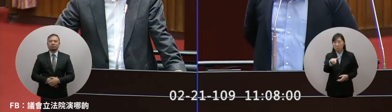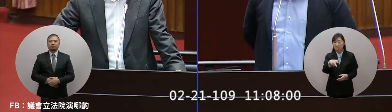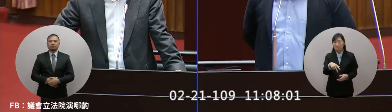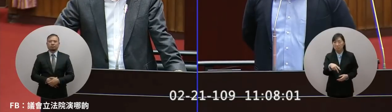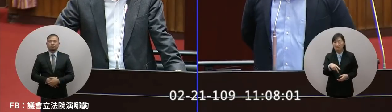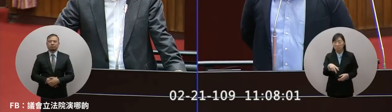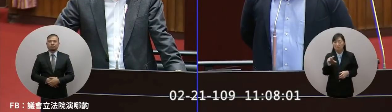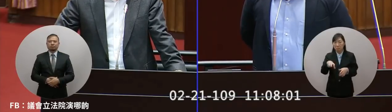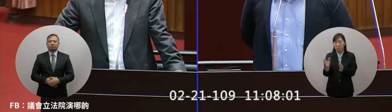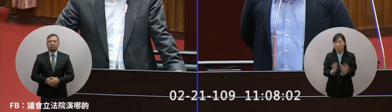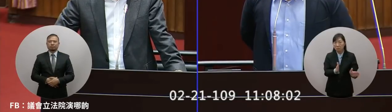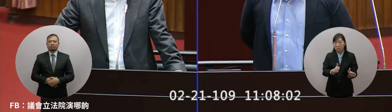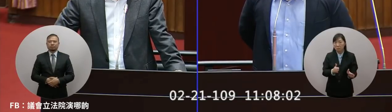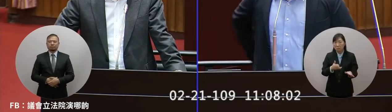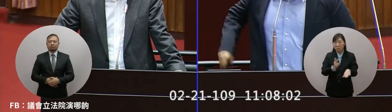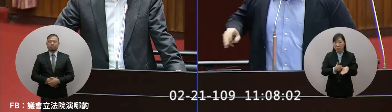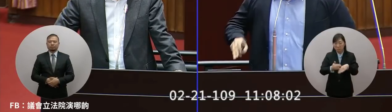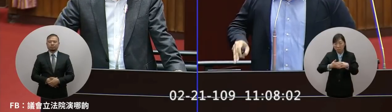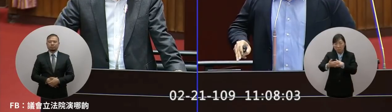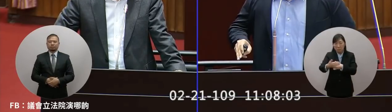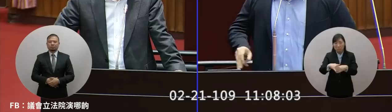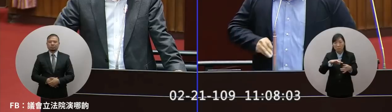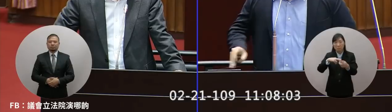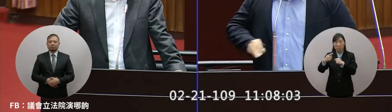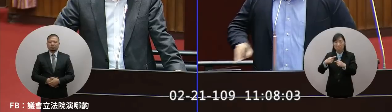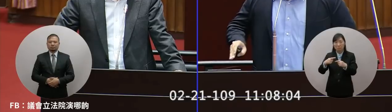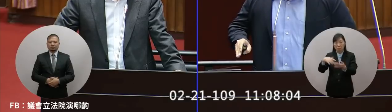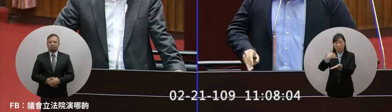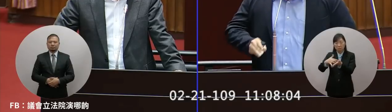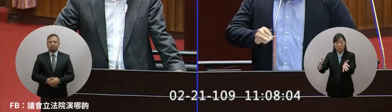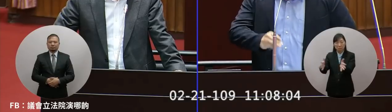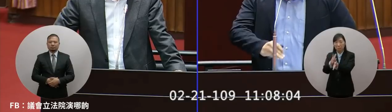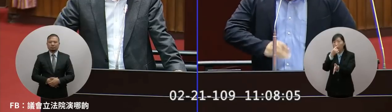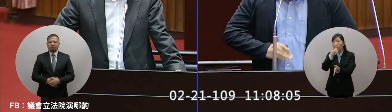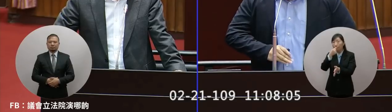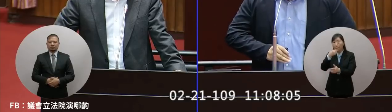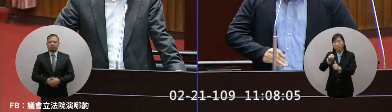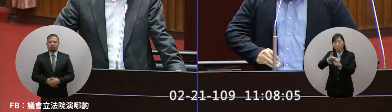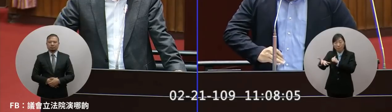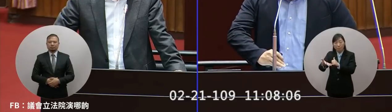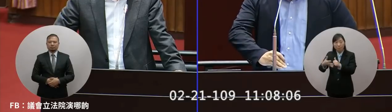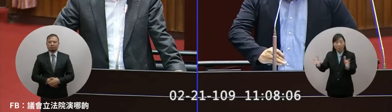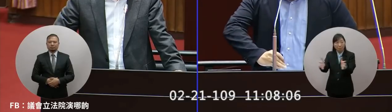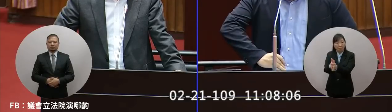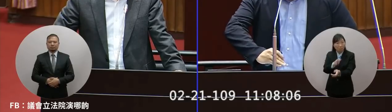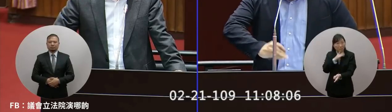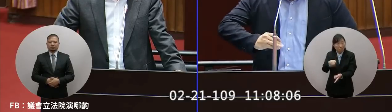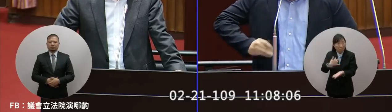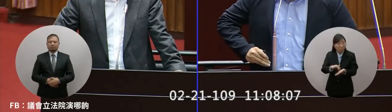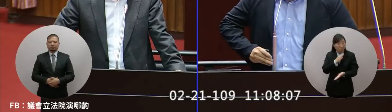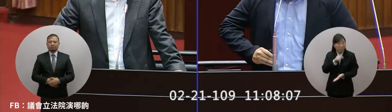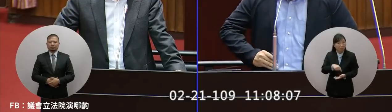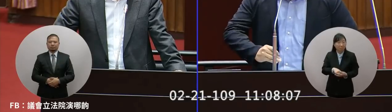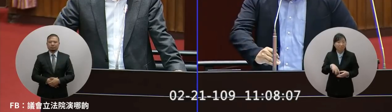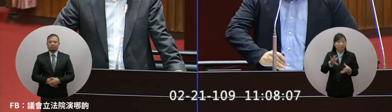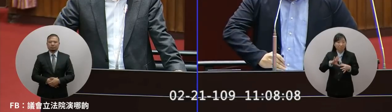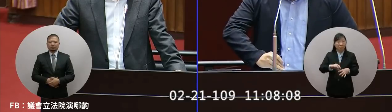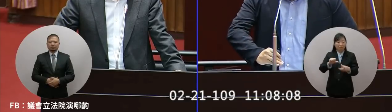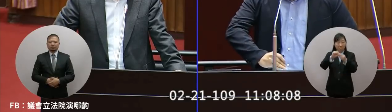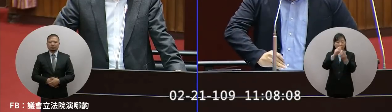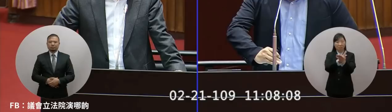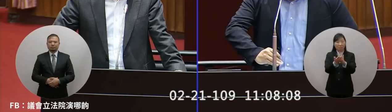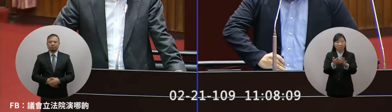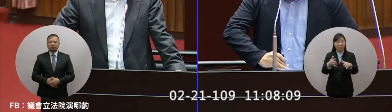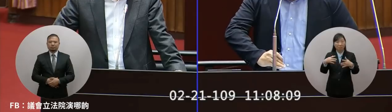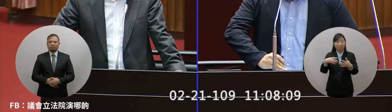A 型流感。这个放在一起，以这样的方式。但是你看第五类里面，事实上这上面列举的非常多啊，哈，裂